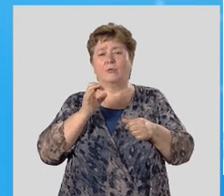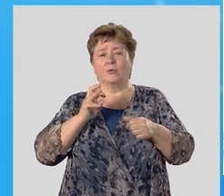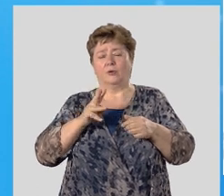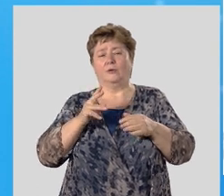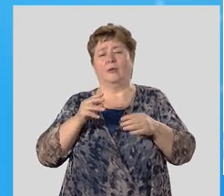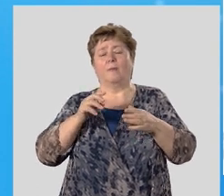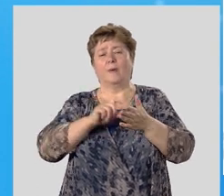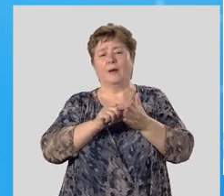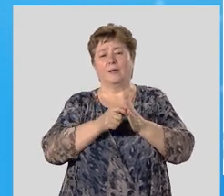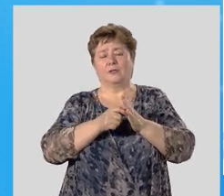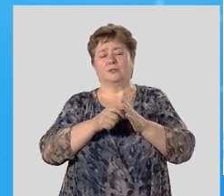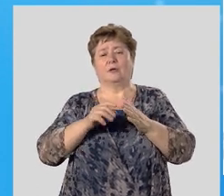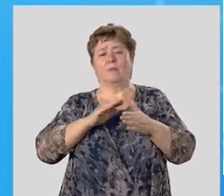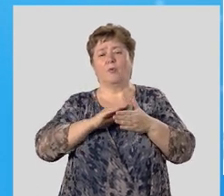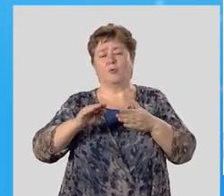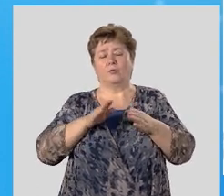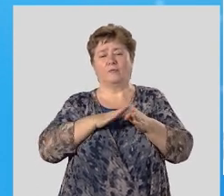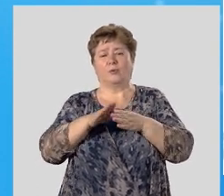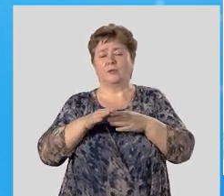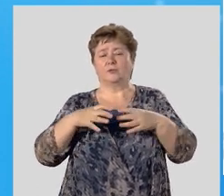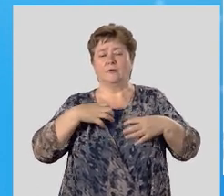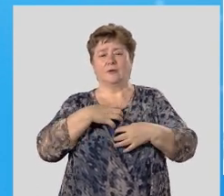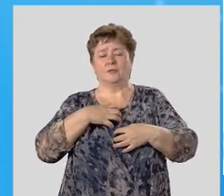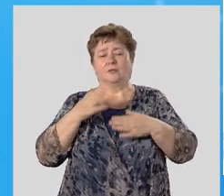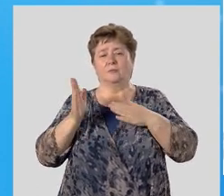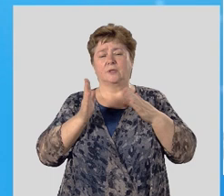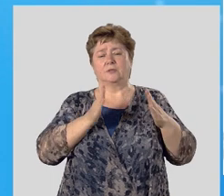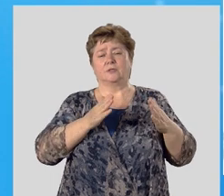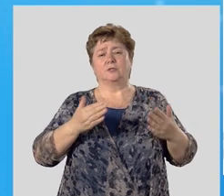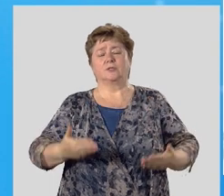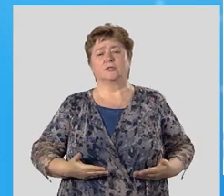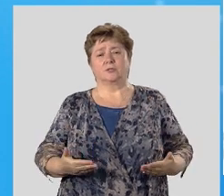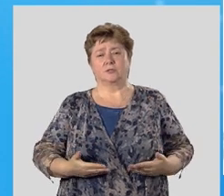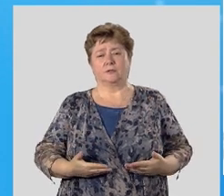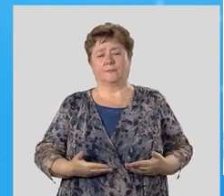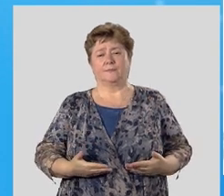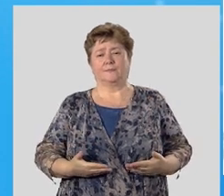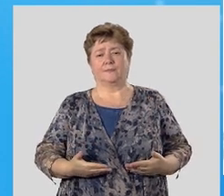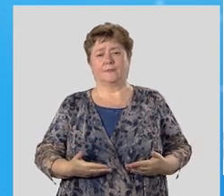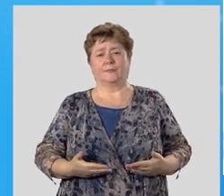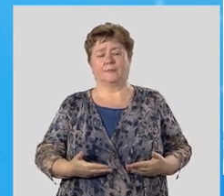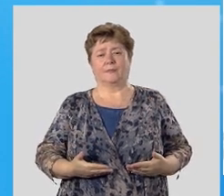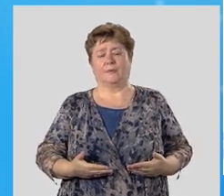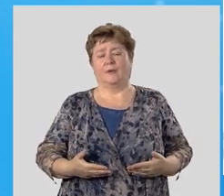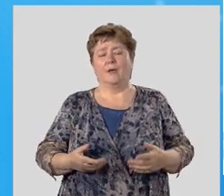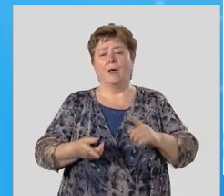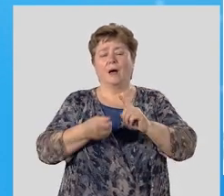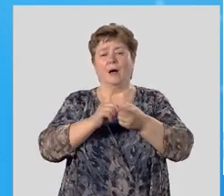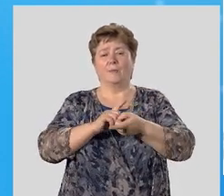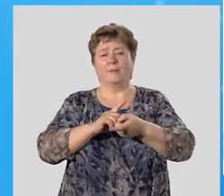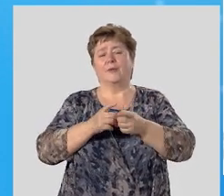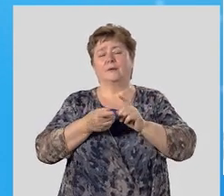органоидно-клеточном уровне протекают важнейшие процессы жизнедеятельности. обмен